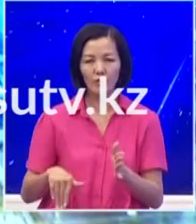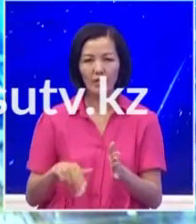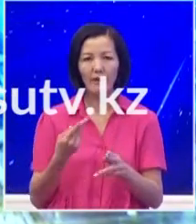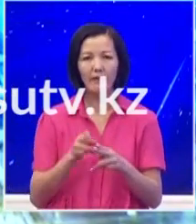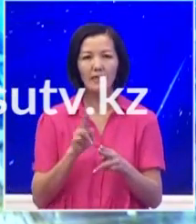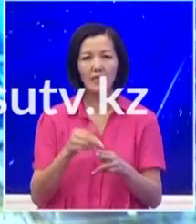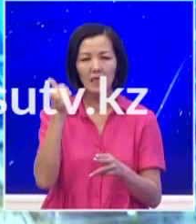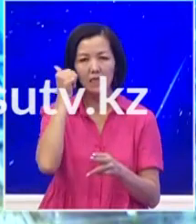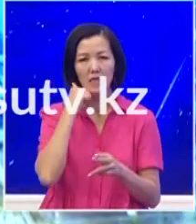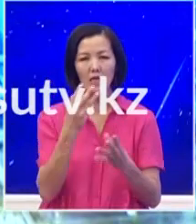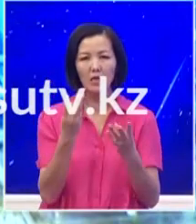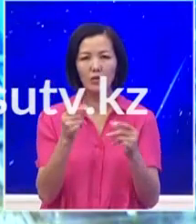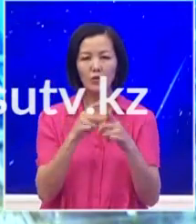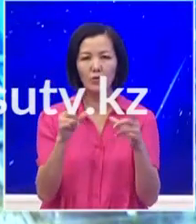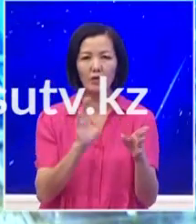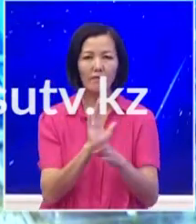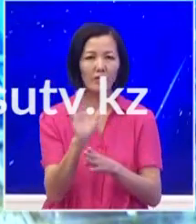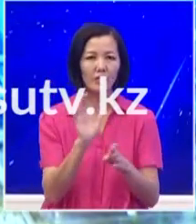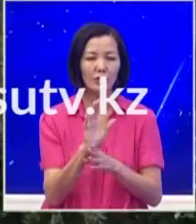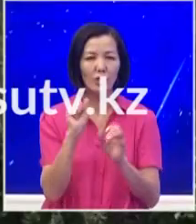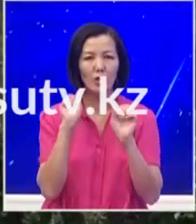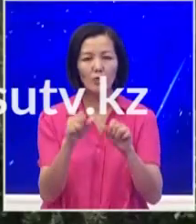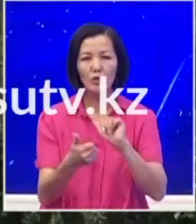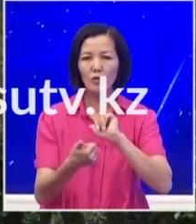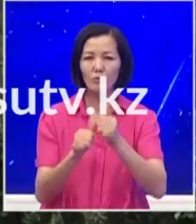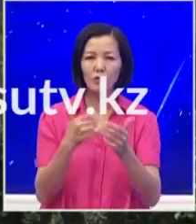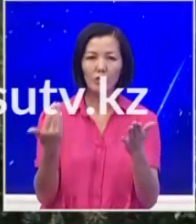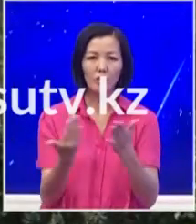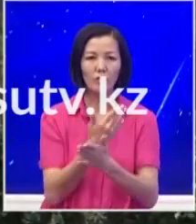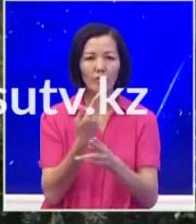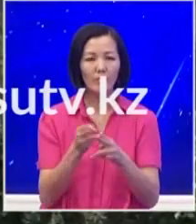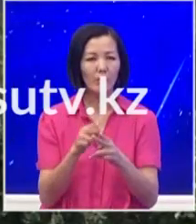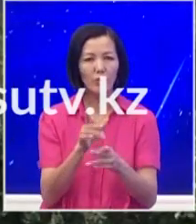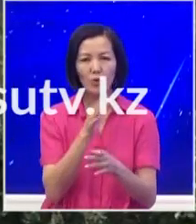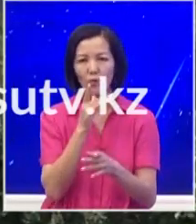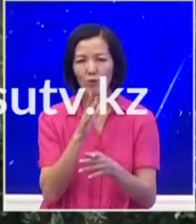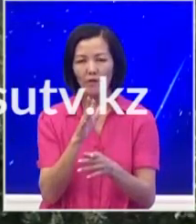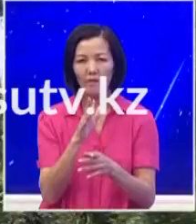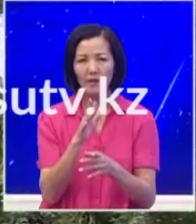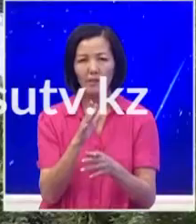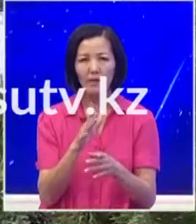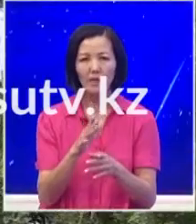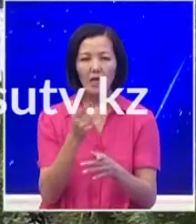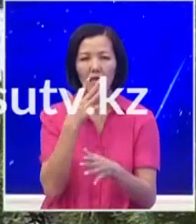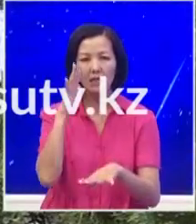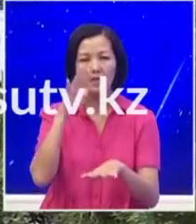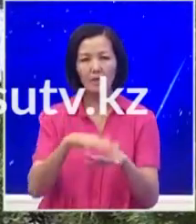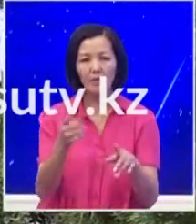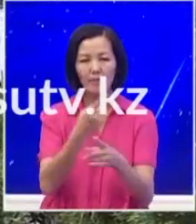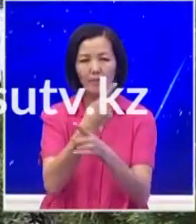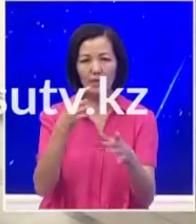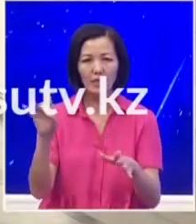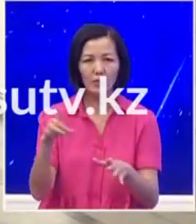значит, что старые купюры, вышедшие из обращения, можно заменить на новые, притом в любое время. Об этом сообщает Национальный банк